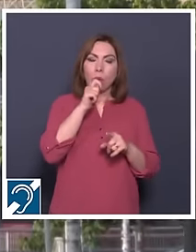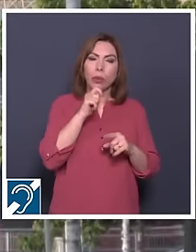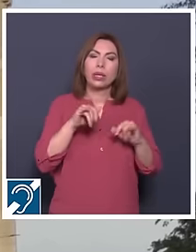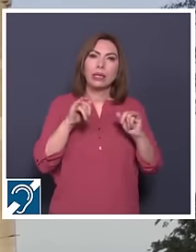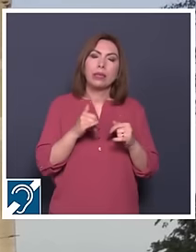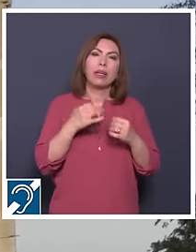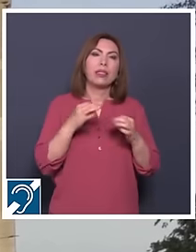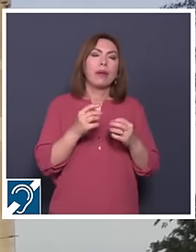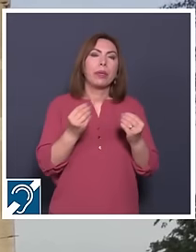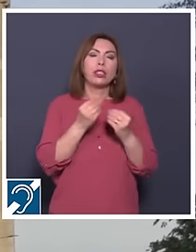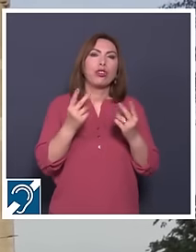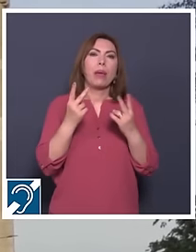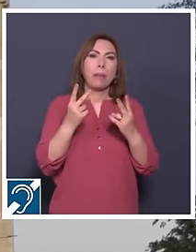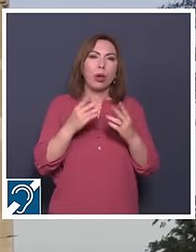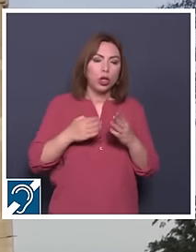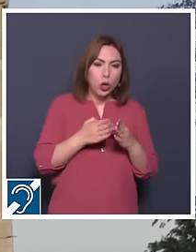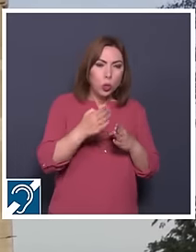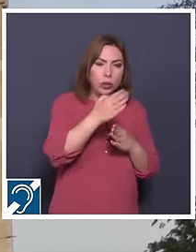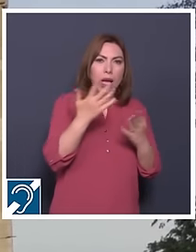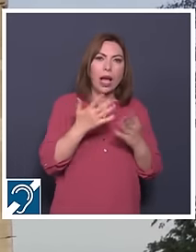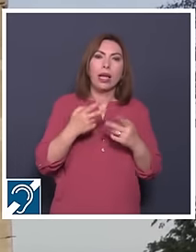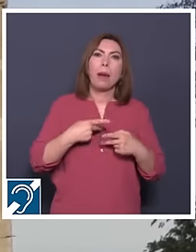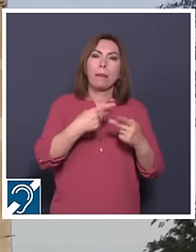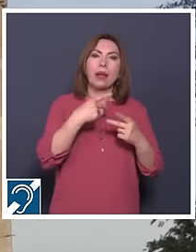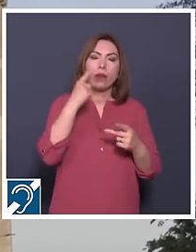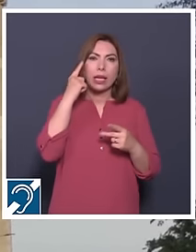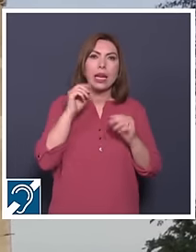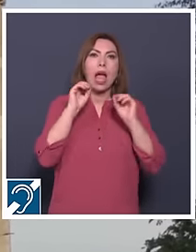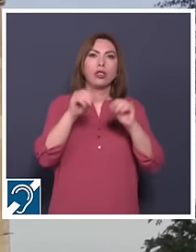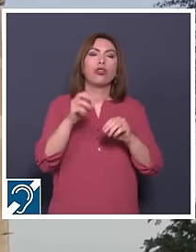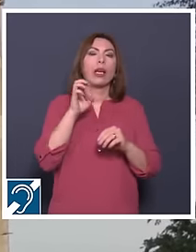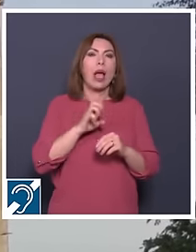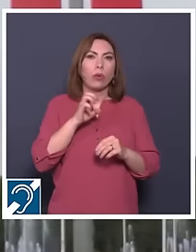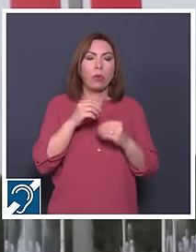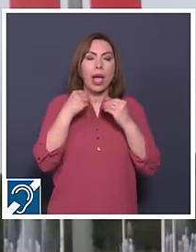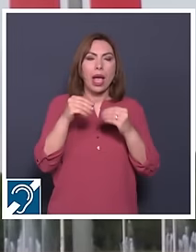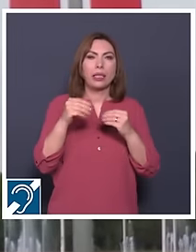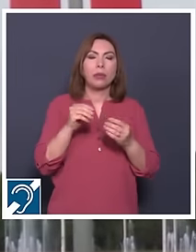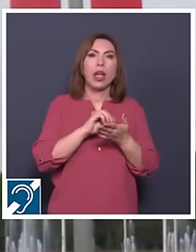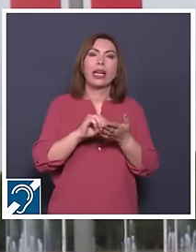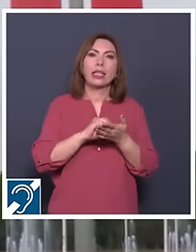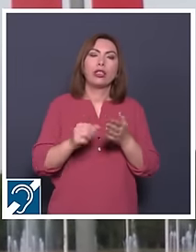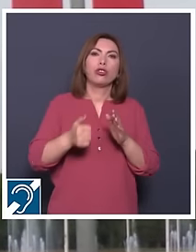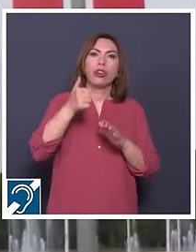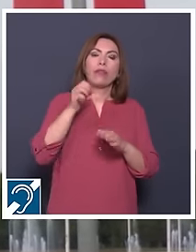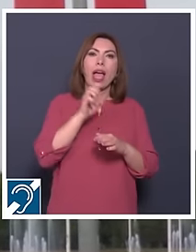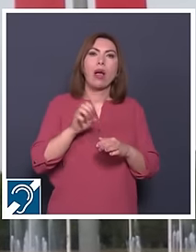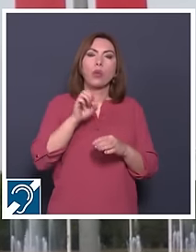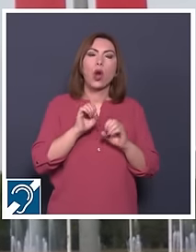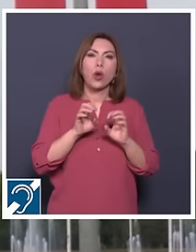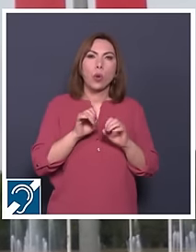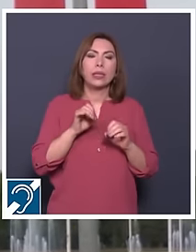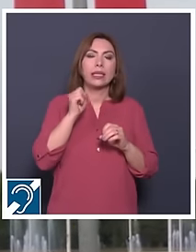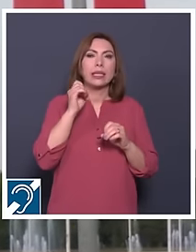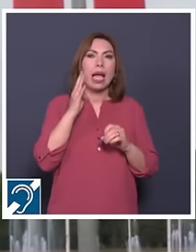întâmplă să fie printre cele mai importante rute prin care mărfurile chineze ajung în Europa, a explicat redactorul șef Euronews Serbia,